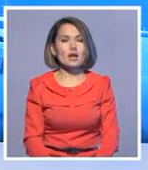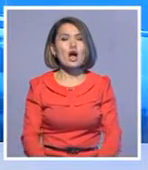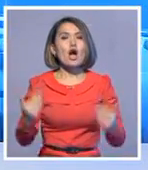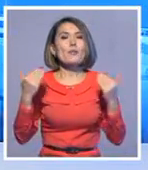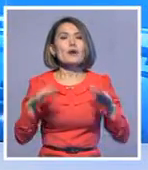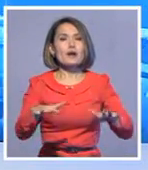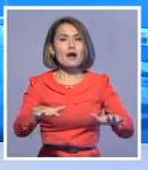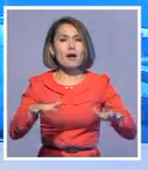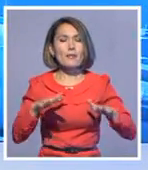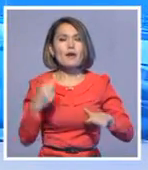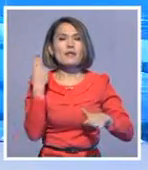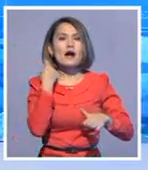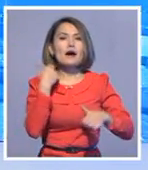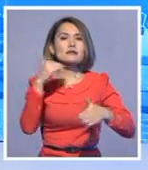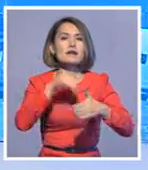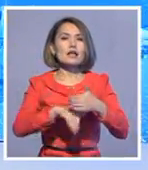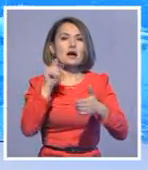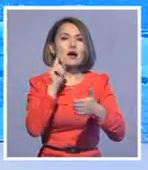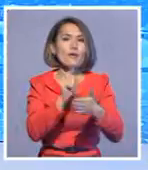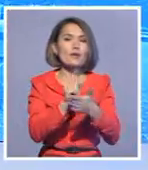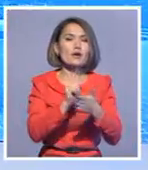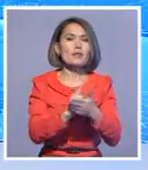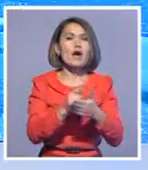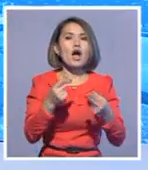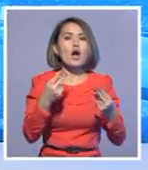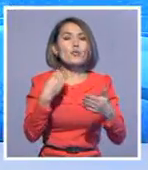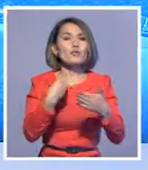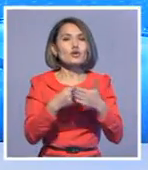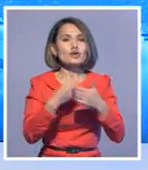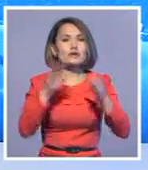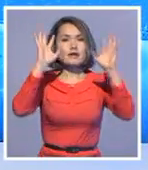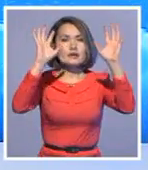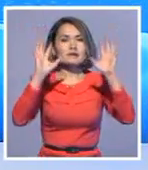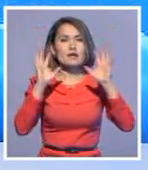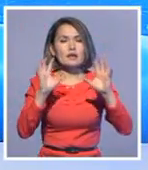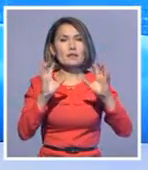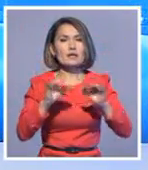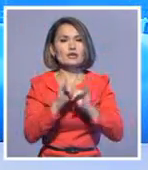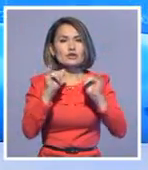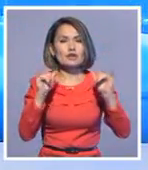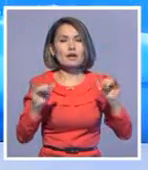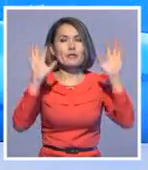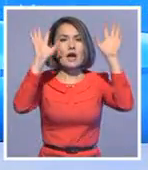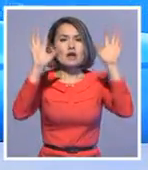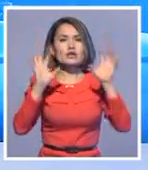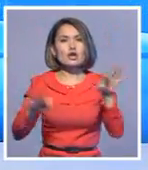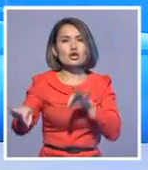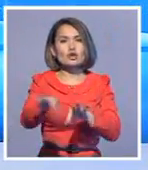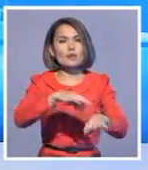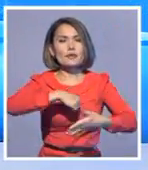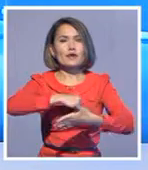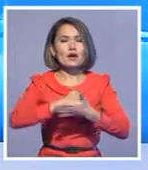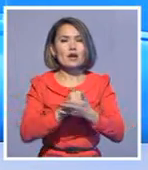Бүгін парламент сенатында салық салу және бюджет заңнамасын жетілдіруге қатысты заң жобалары мақұлданды. Заңдағы өзгерістер бойынша арақ пен